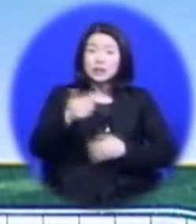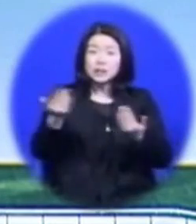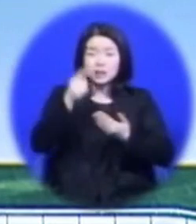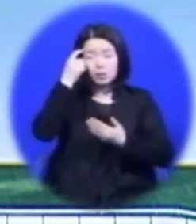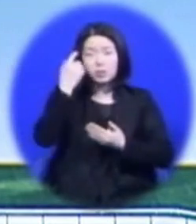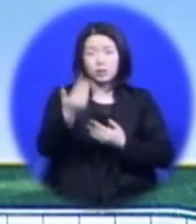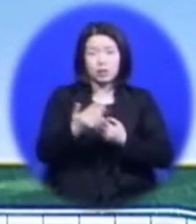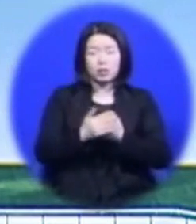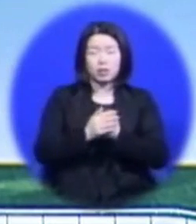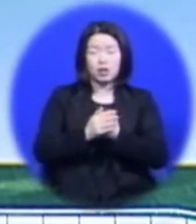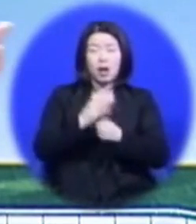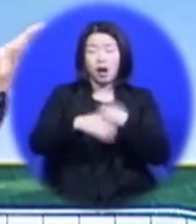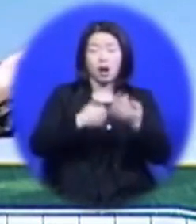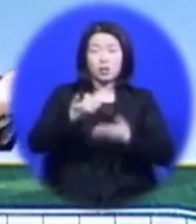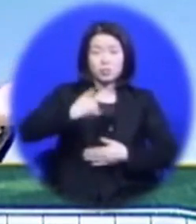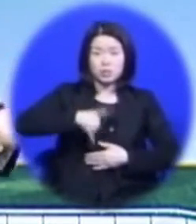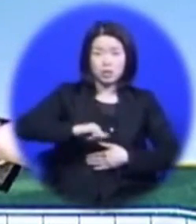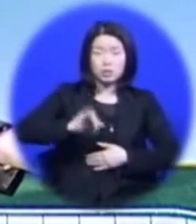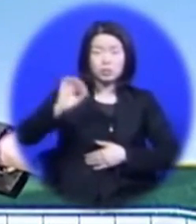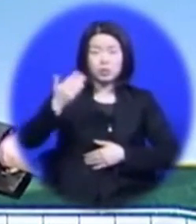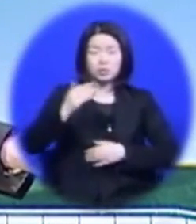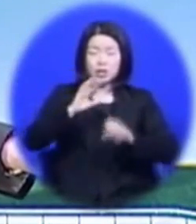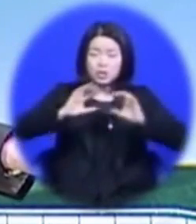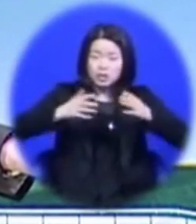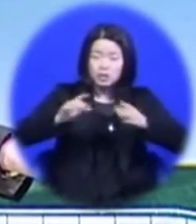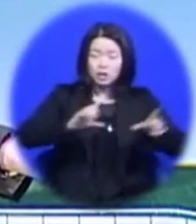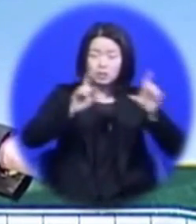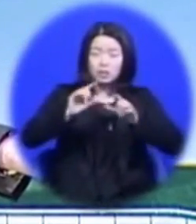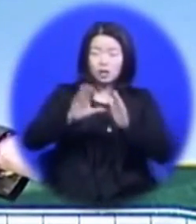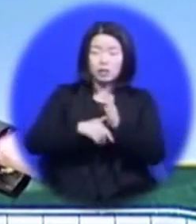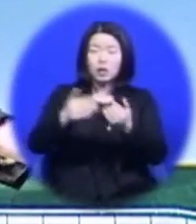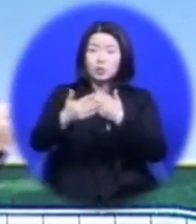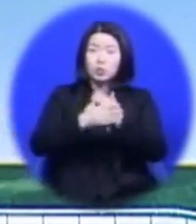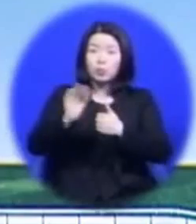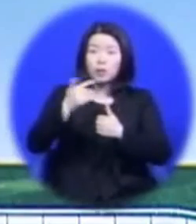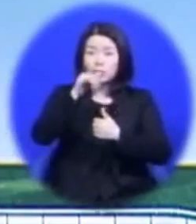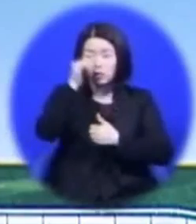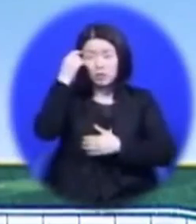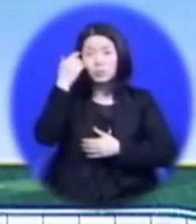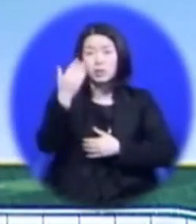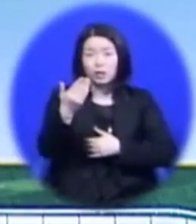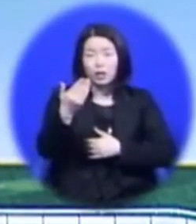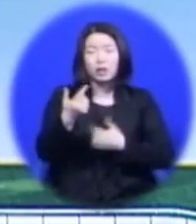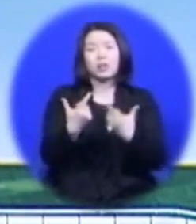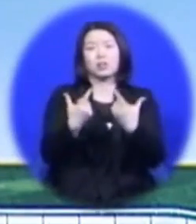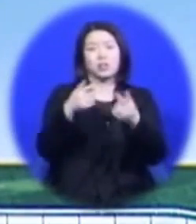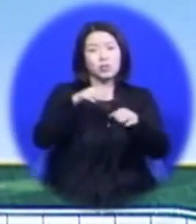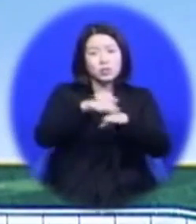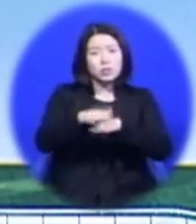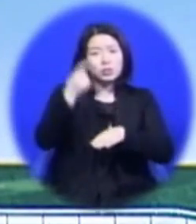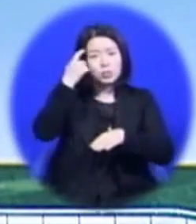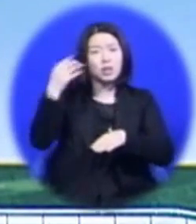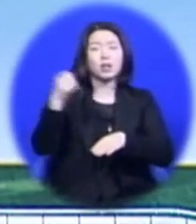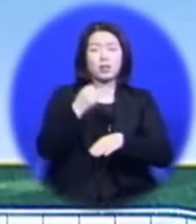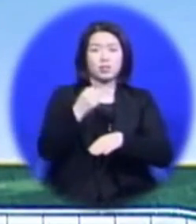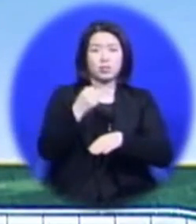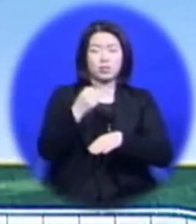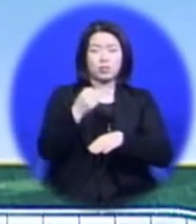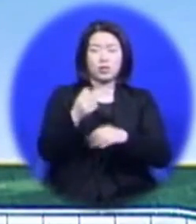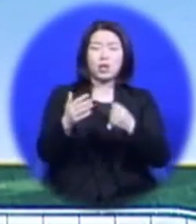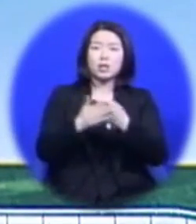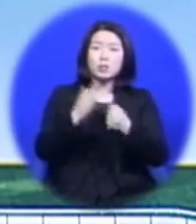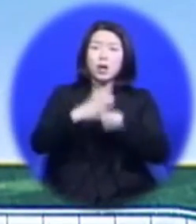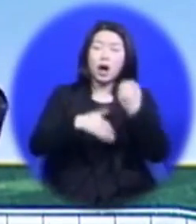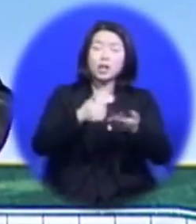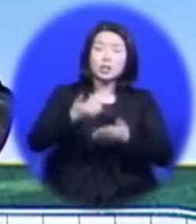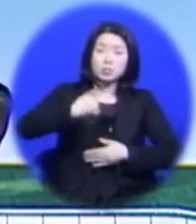되어서 세상 사는데 뭐 하나 도움이 됩니까? 이렇게 생각을 하는 겁니다. 그러니 하나님의 자녀라